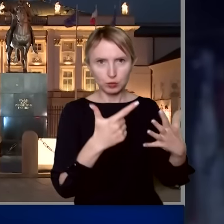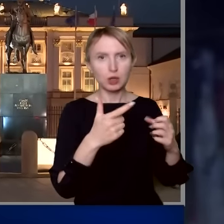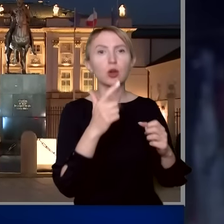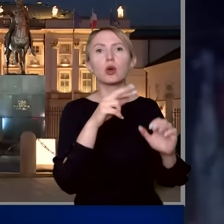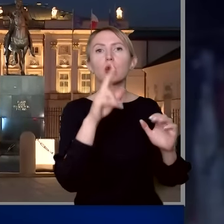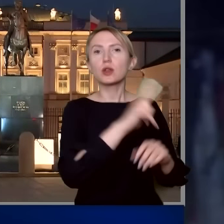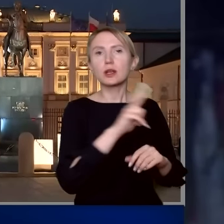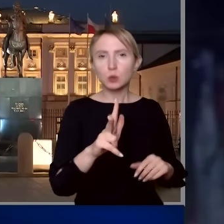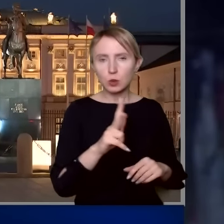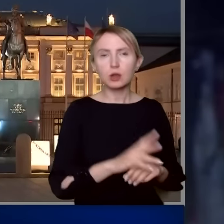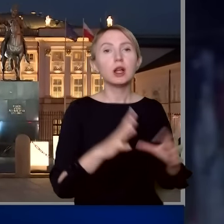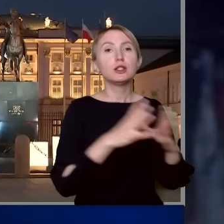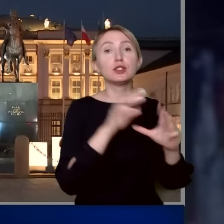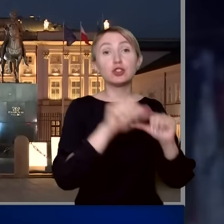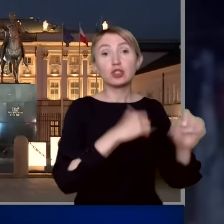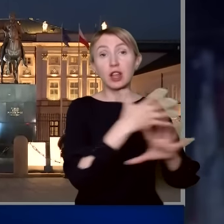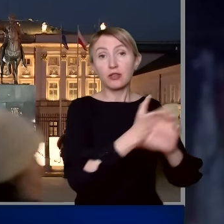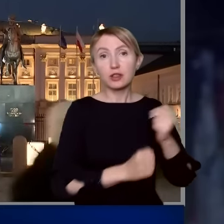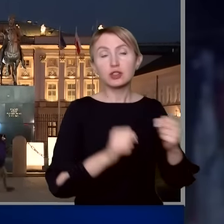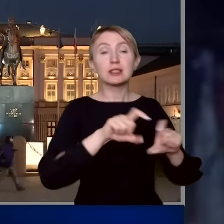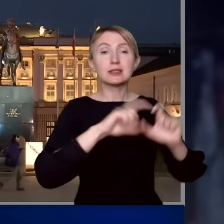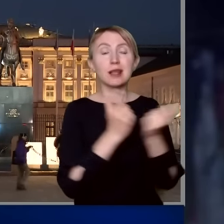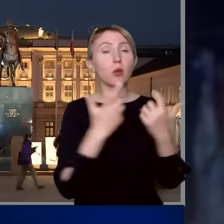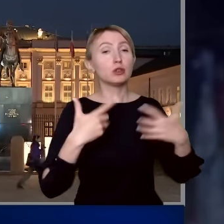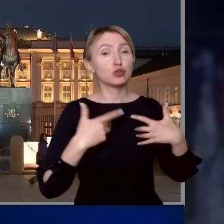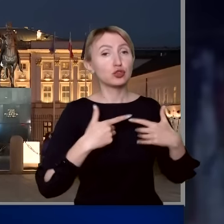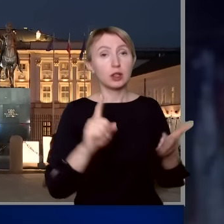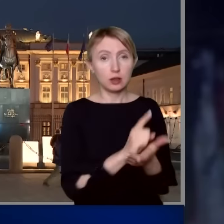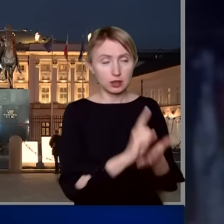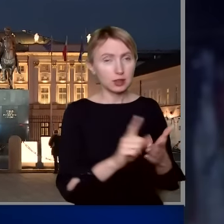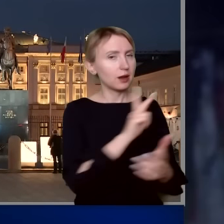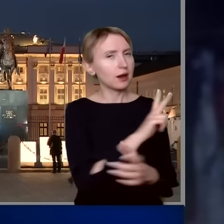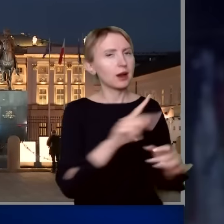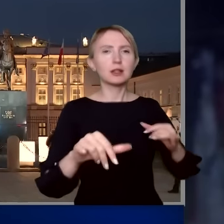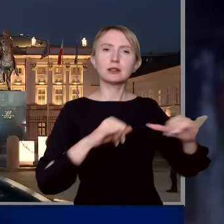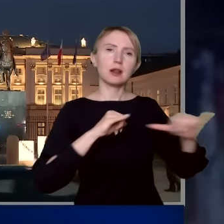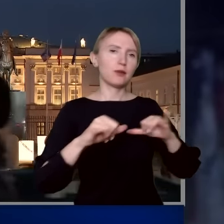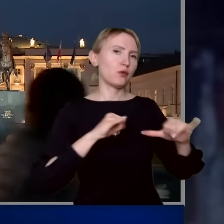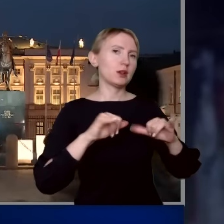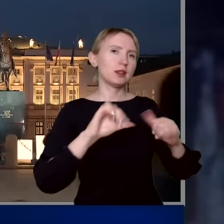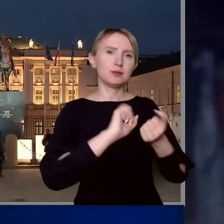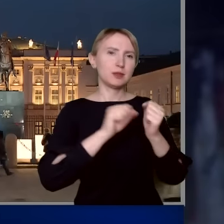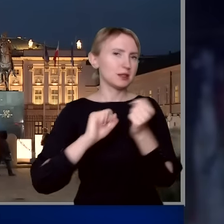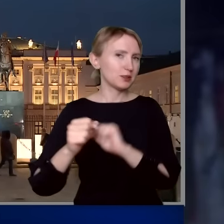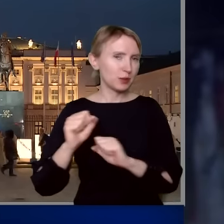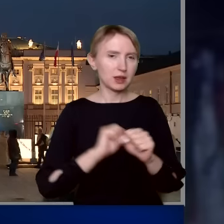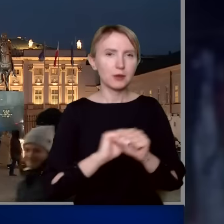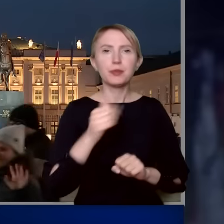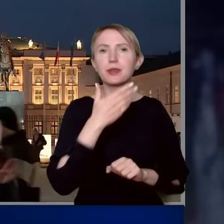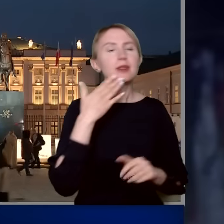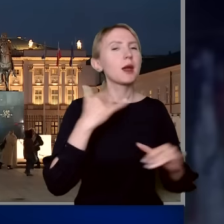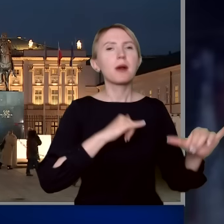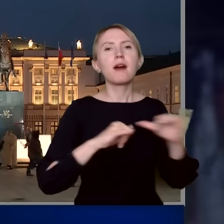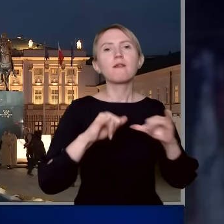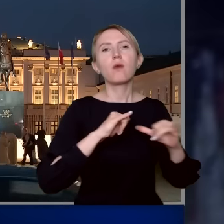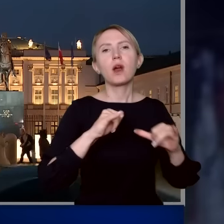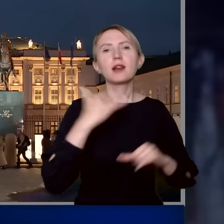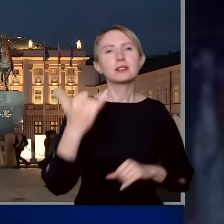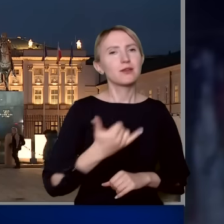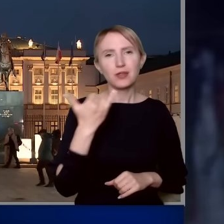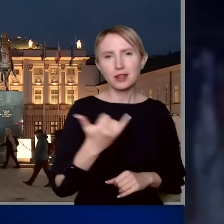kary od lat 10 do dożywocia. Każda władza się zmienia, nie ma władzy wiecznej